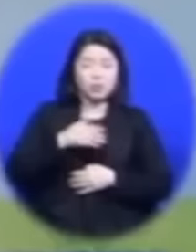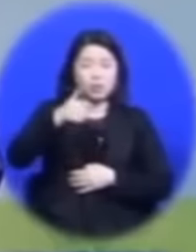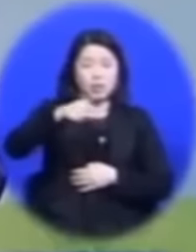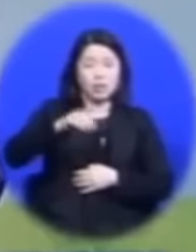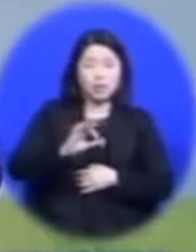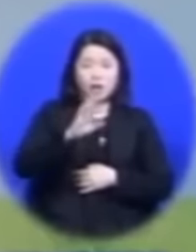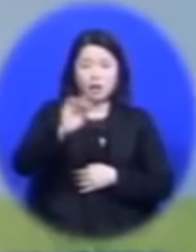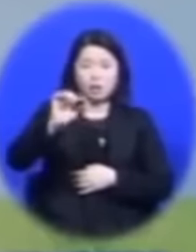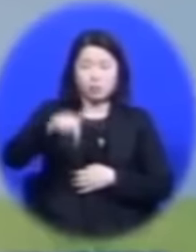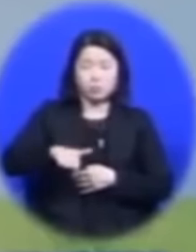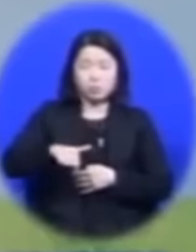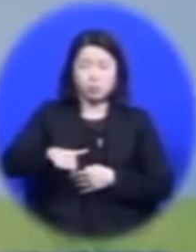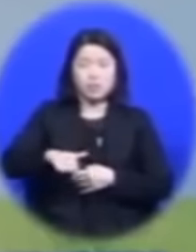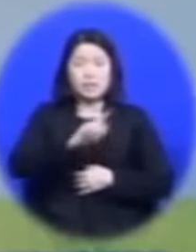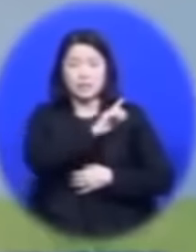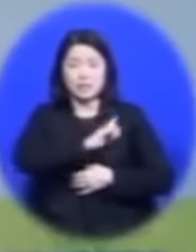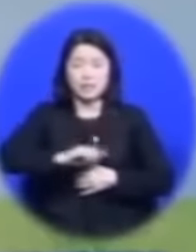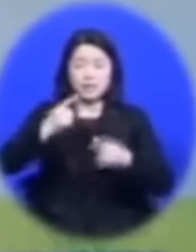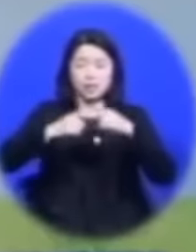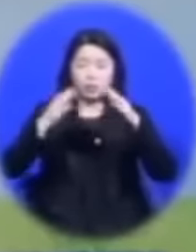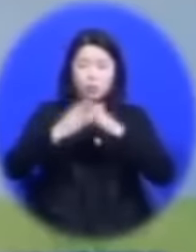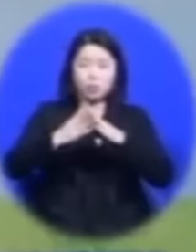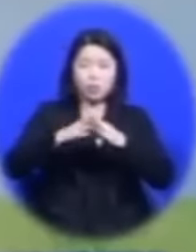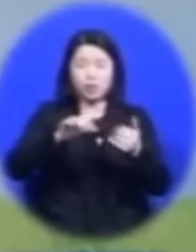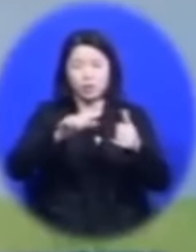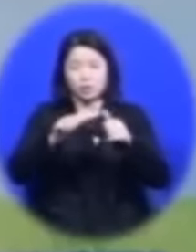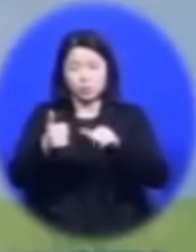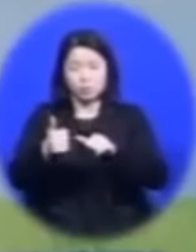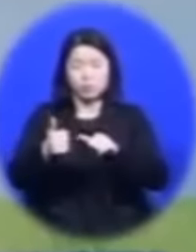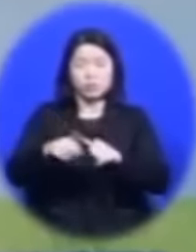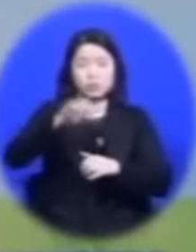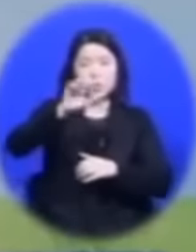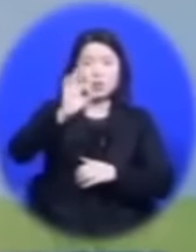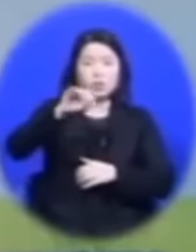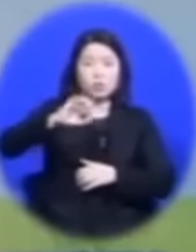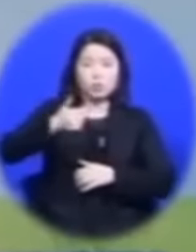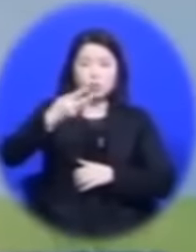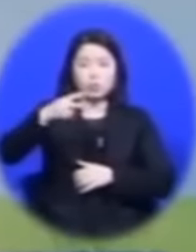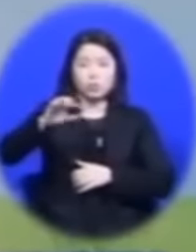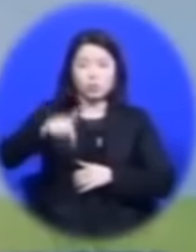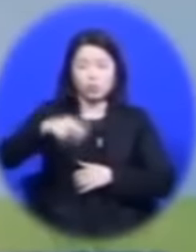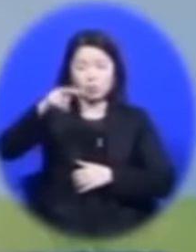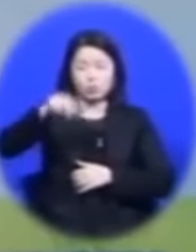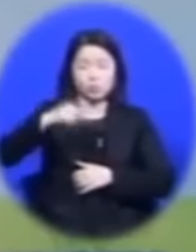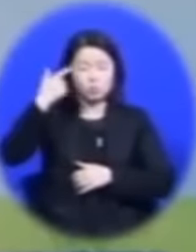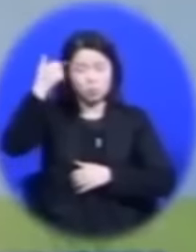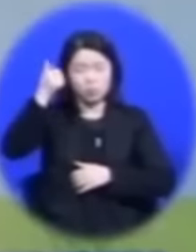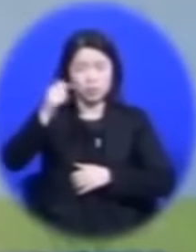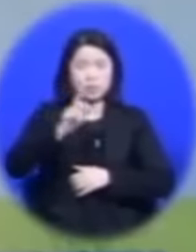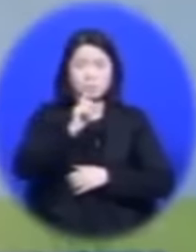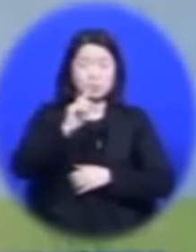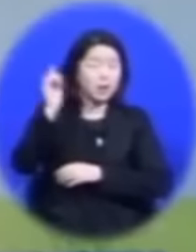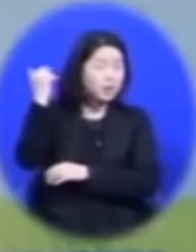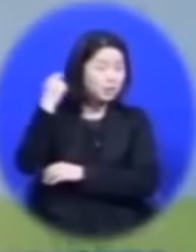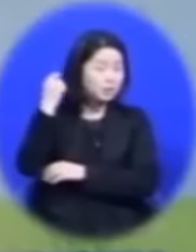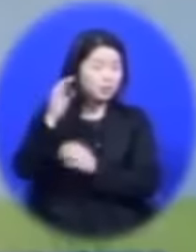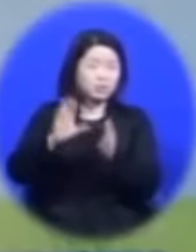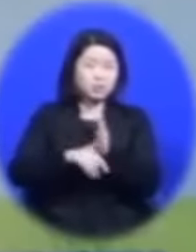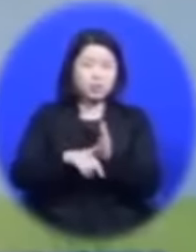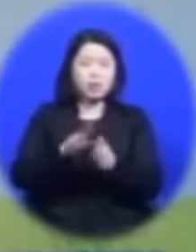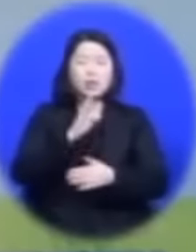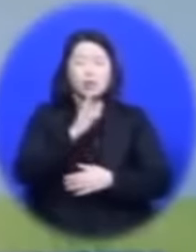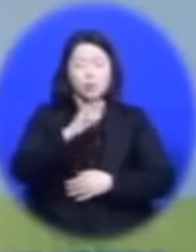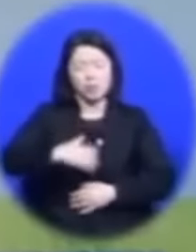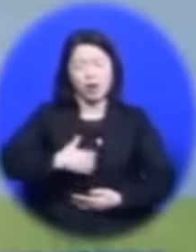수유리에 있는 강북제일교회 고 윤덕수 목사님 이야기를 들었을 때 참 감동을